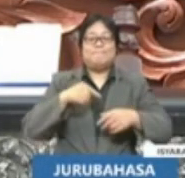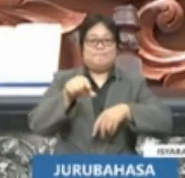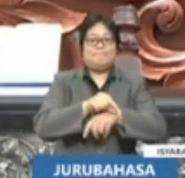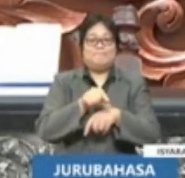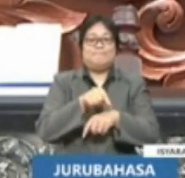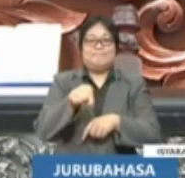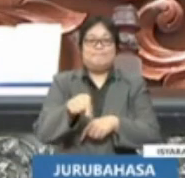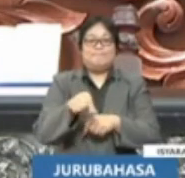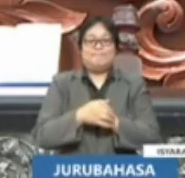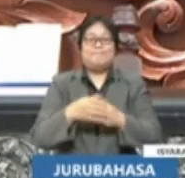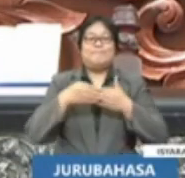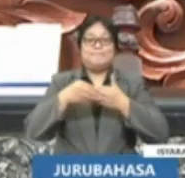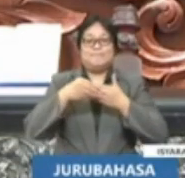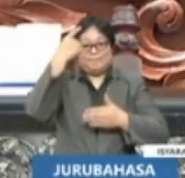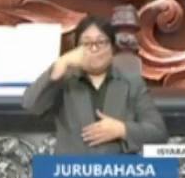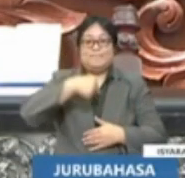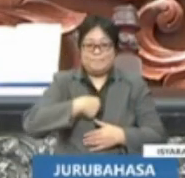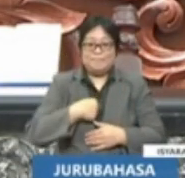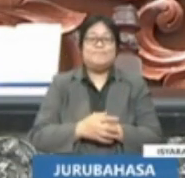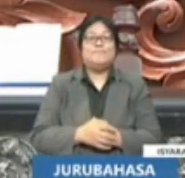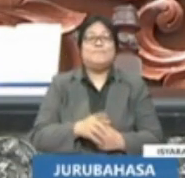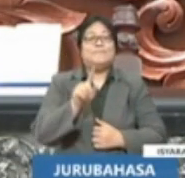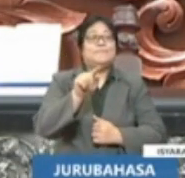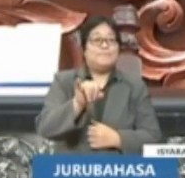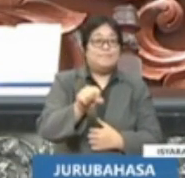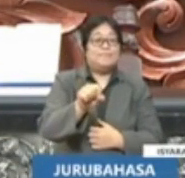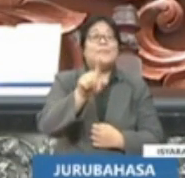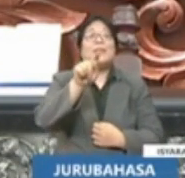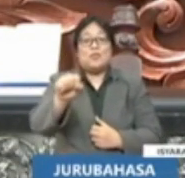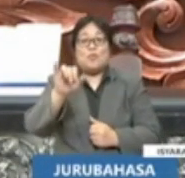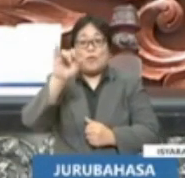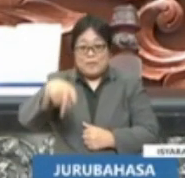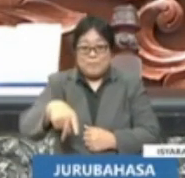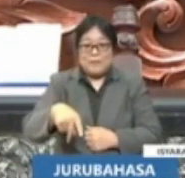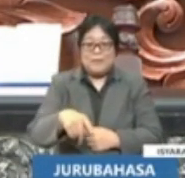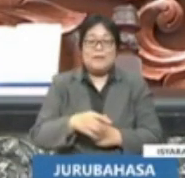menggunakannya sebagai guidance saya lah dalam membuat keputusan. Tasri Speaker,